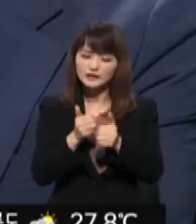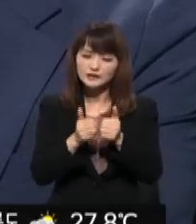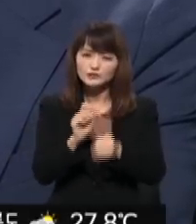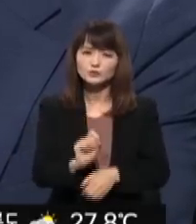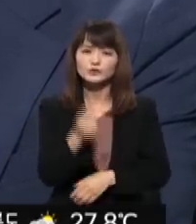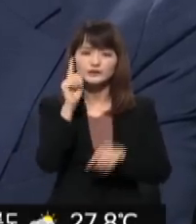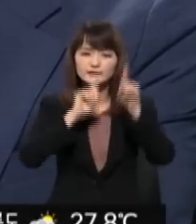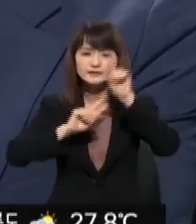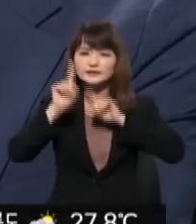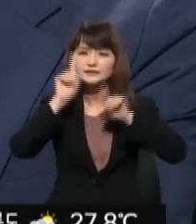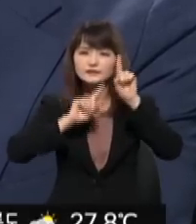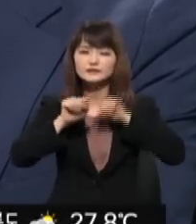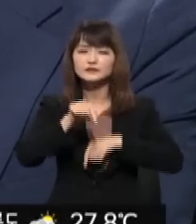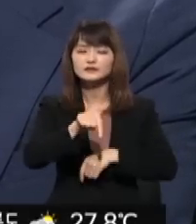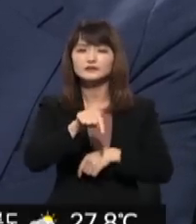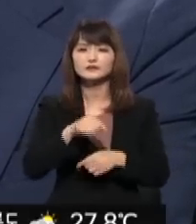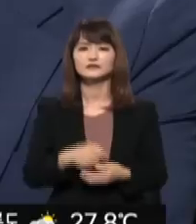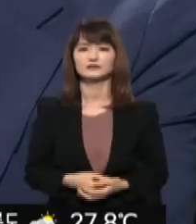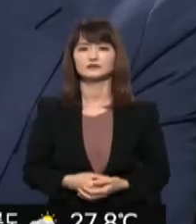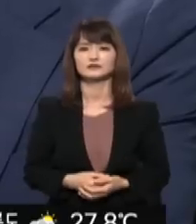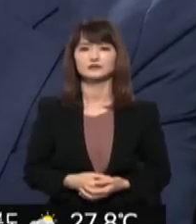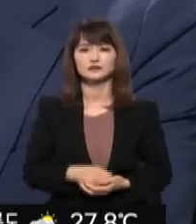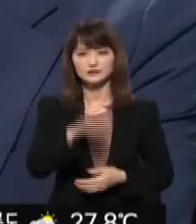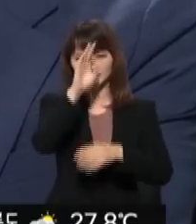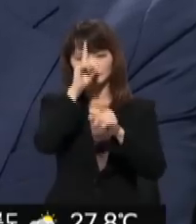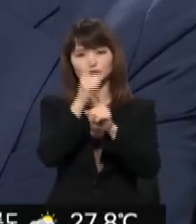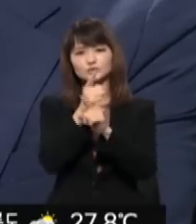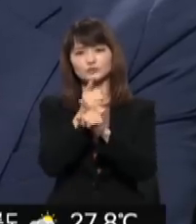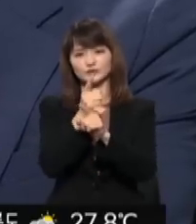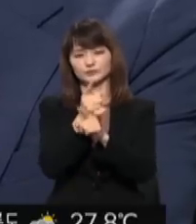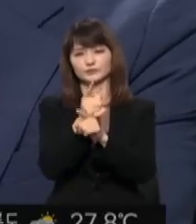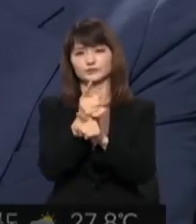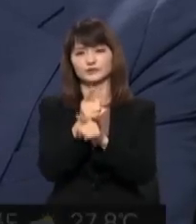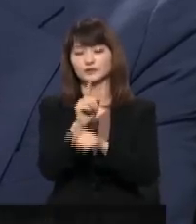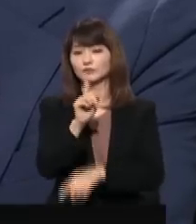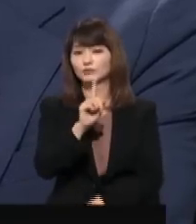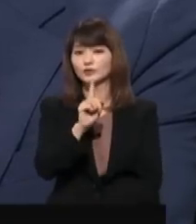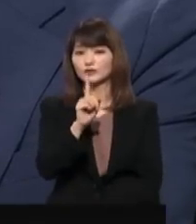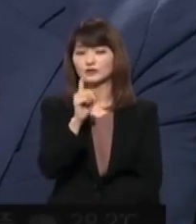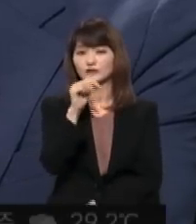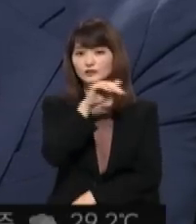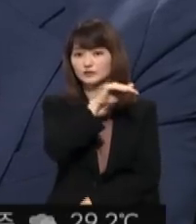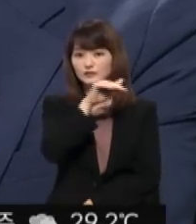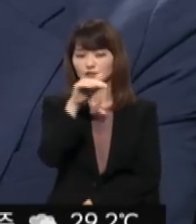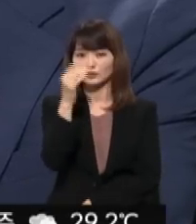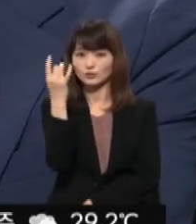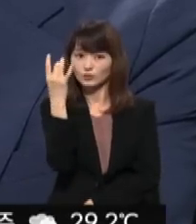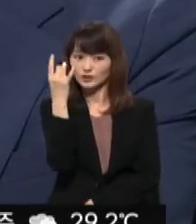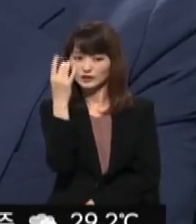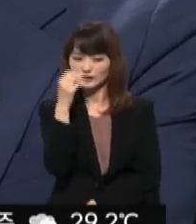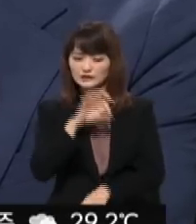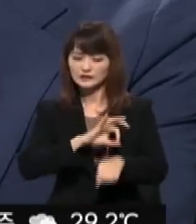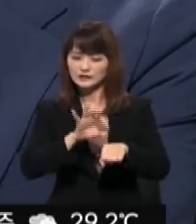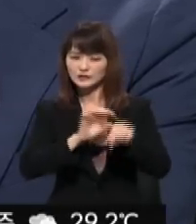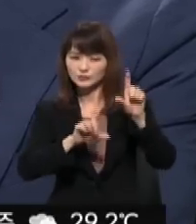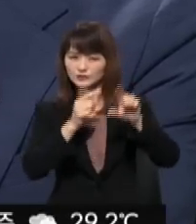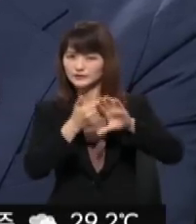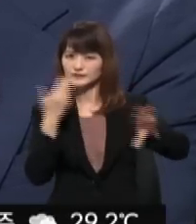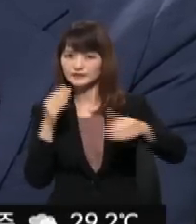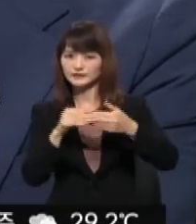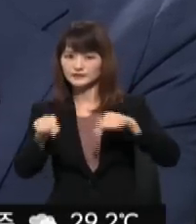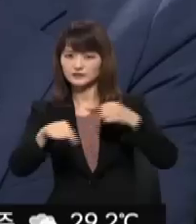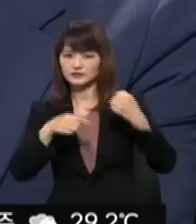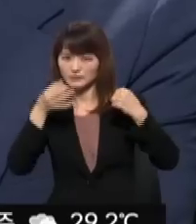이로 인한 상처 이거를 치유하면서 뭔가 이제 기존에 지지부진했던 모습과는 다른 그런